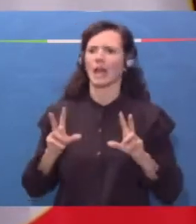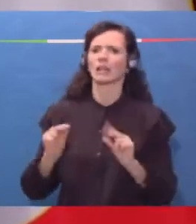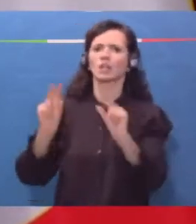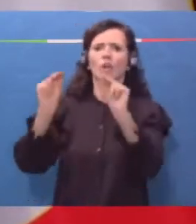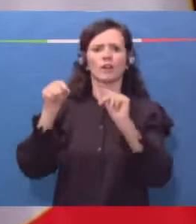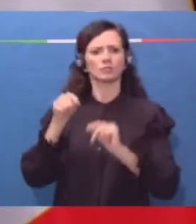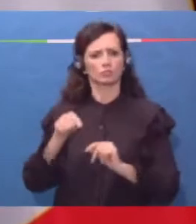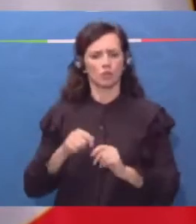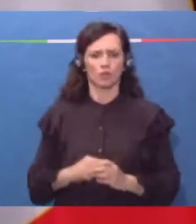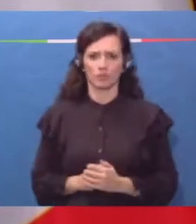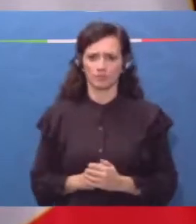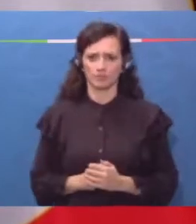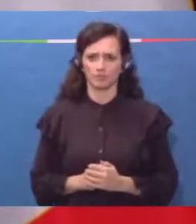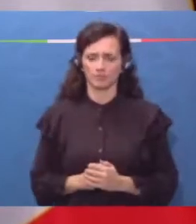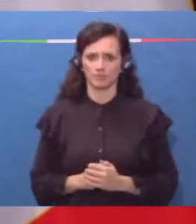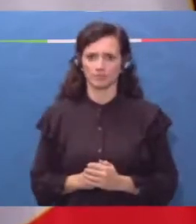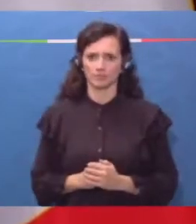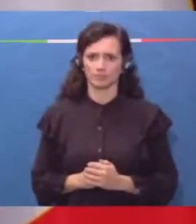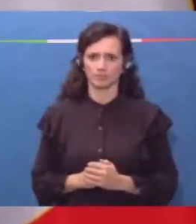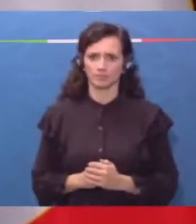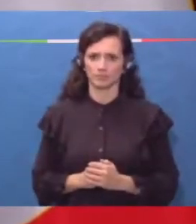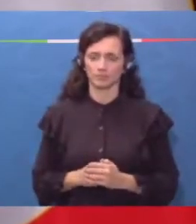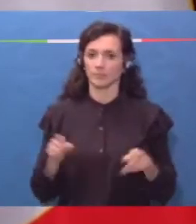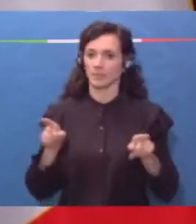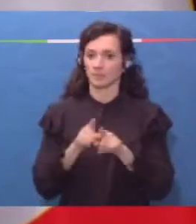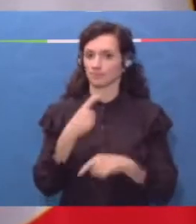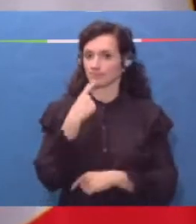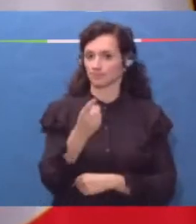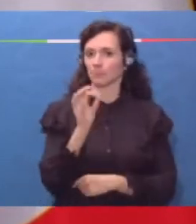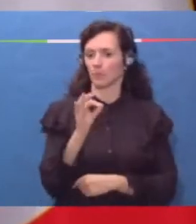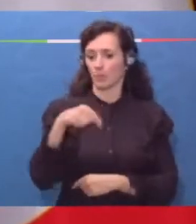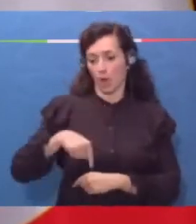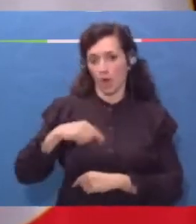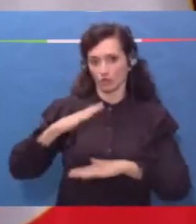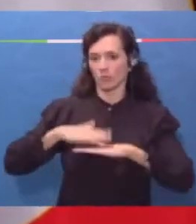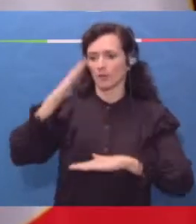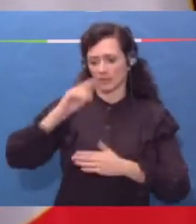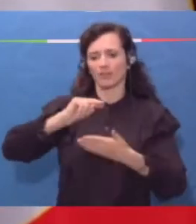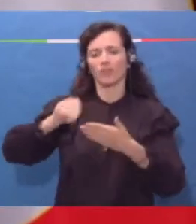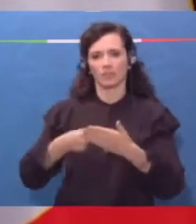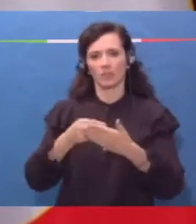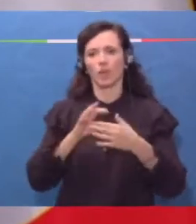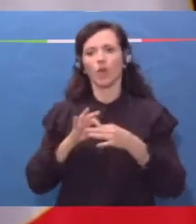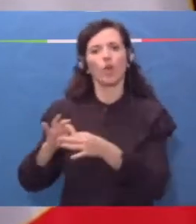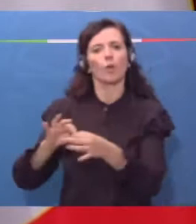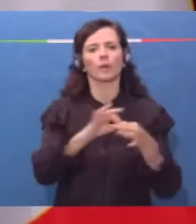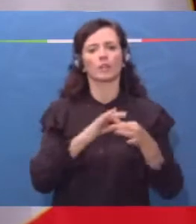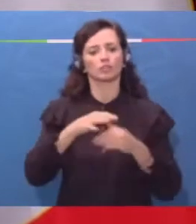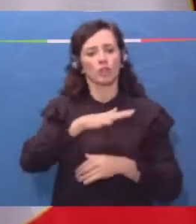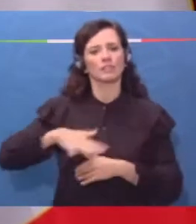nell'innovazione. Come dicevo prima, è di oggi la firma del Trattato di cooperazione sullo spazio.